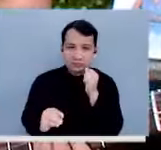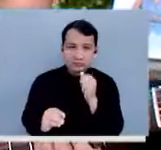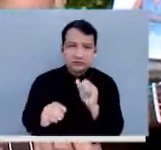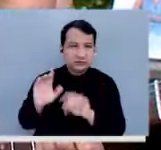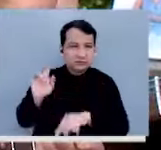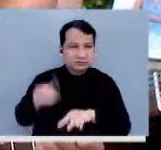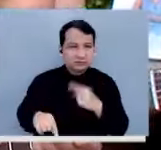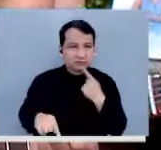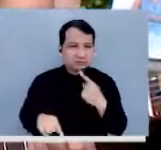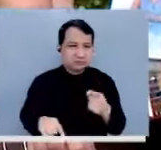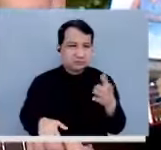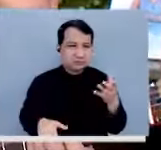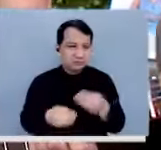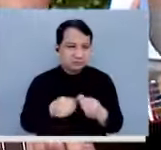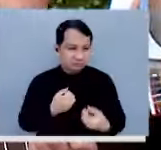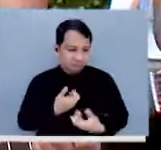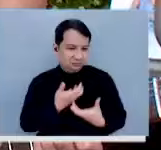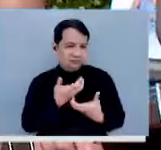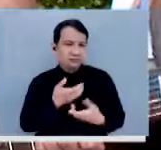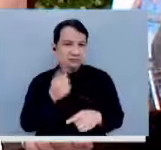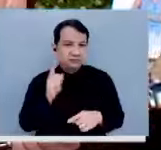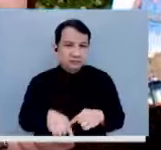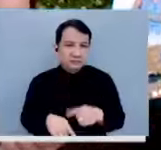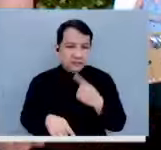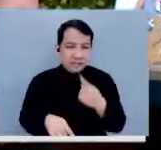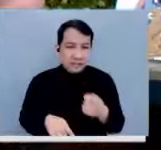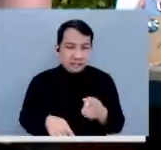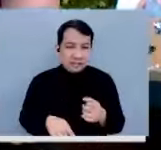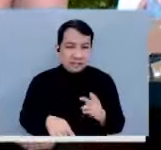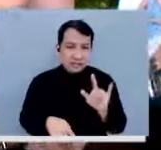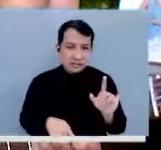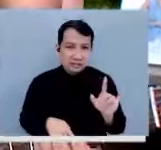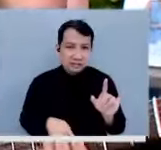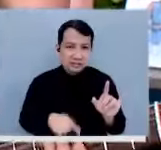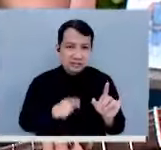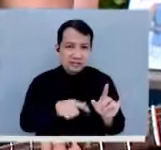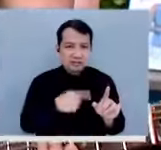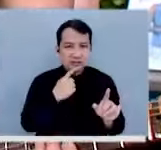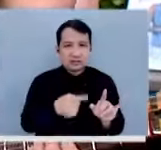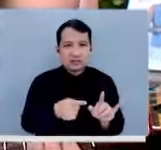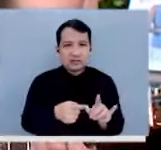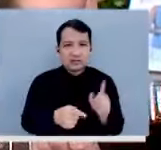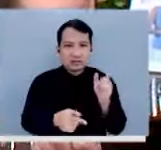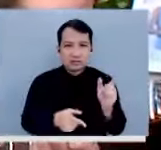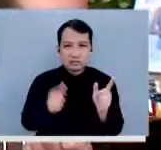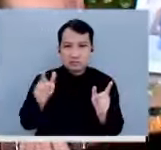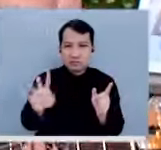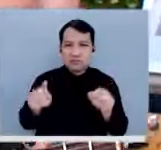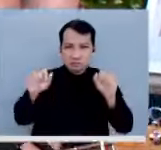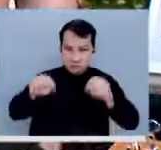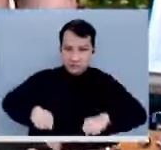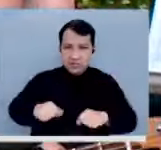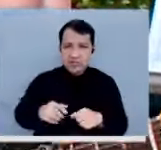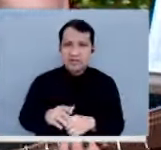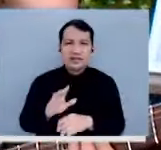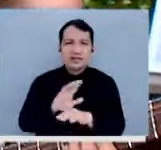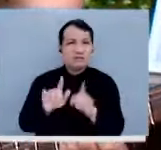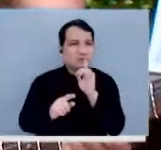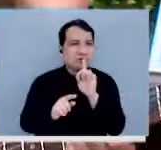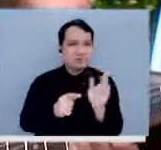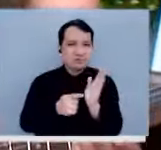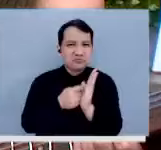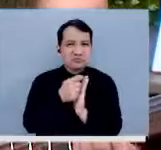masabi ang gusto mong sabihin ngayon sa mga minamahal mo. They say, 2024 na, pwede na yan. Pero in truth, marami